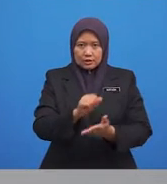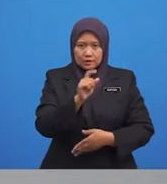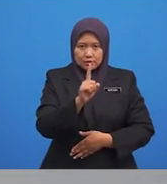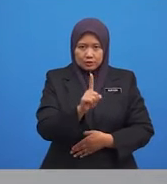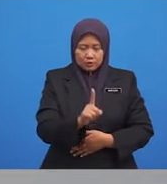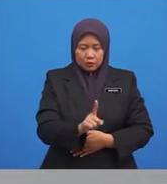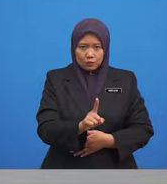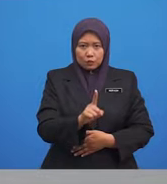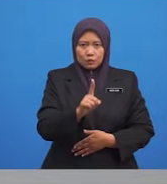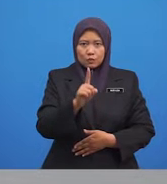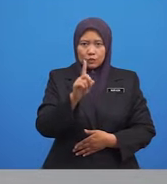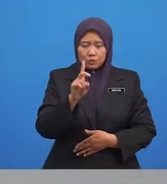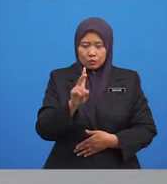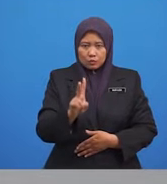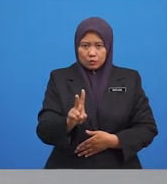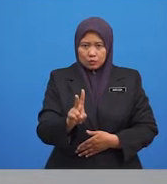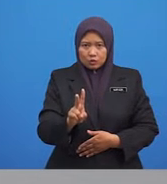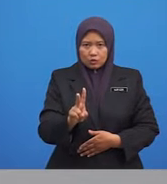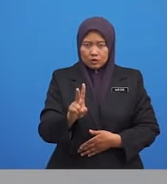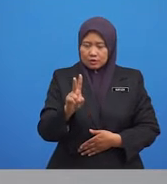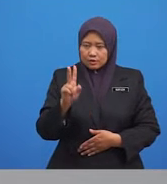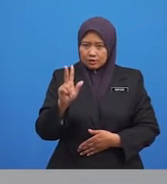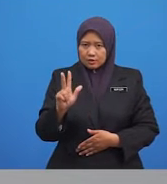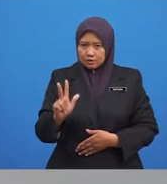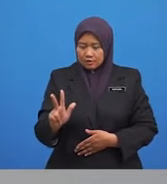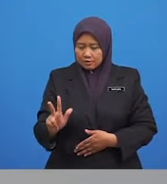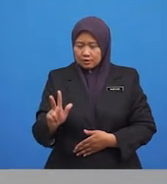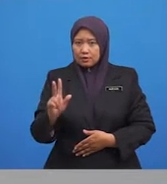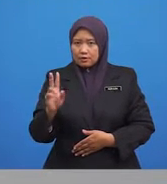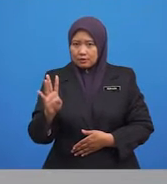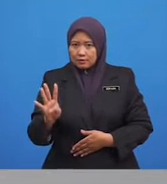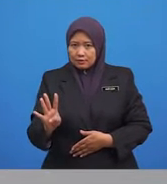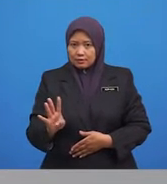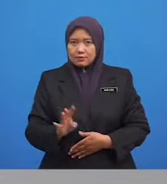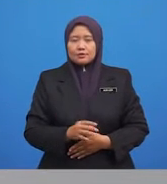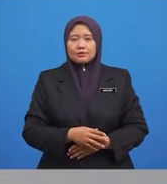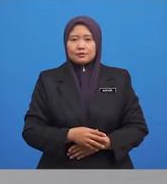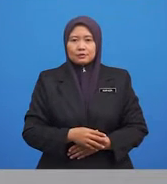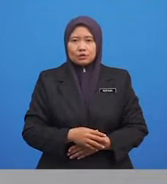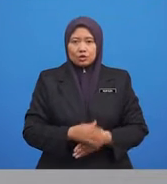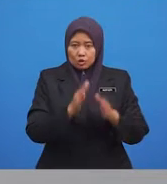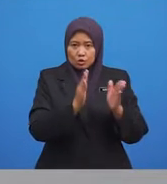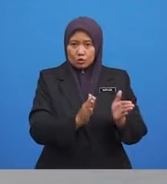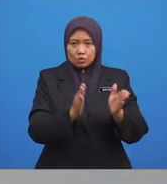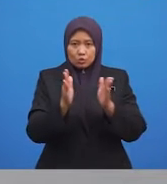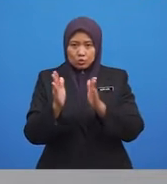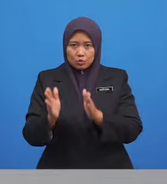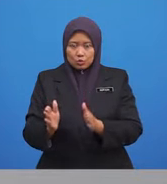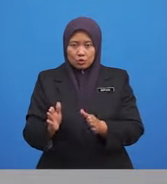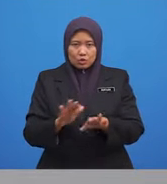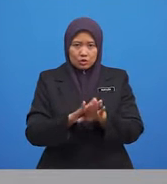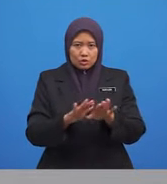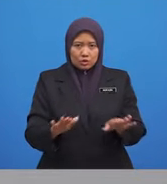seperti menyusun penyedut minuman tadi. Pastikan susunan getah pemadam tersebut